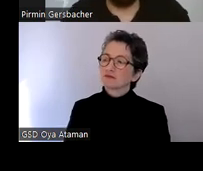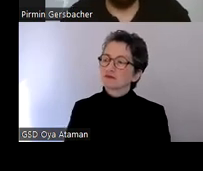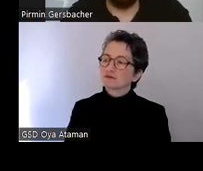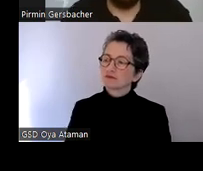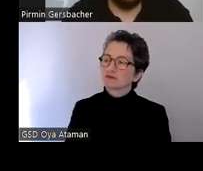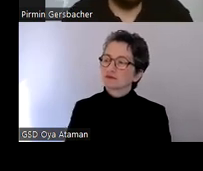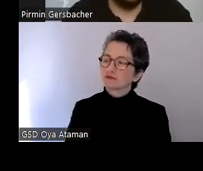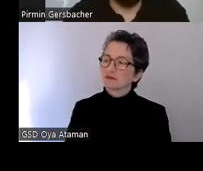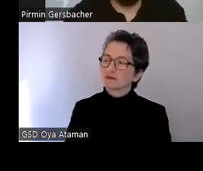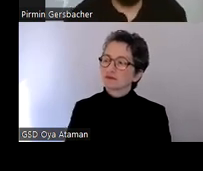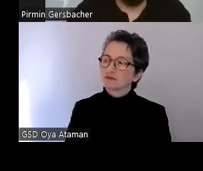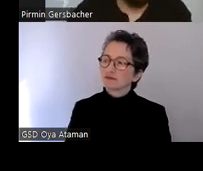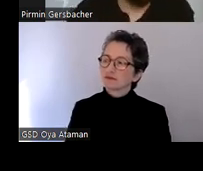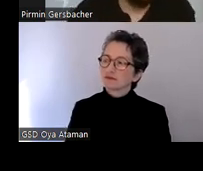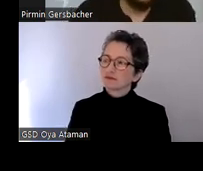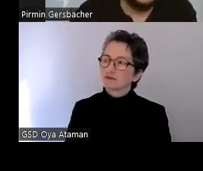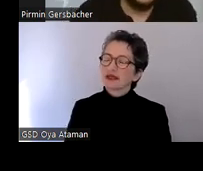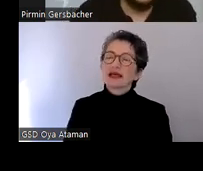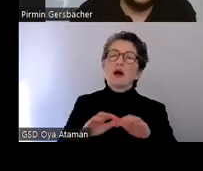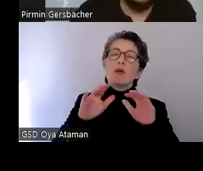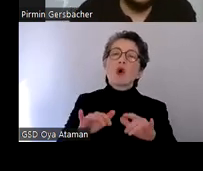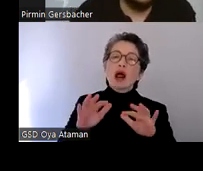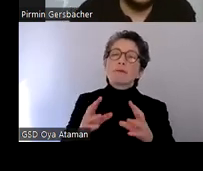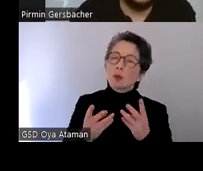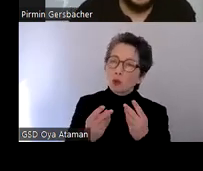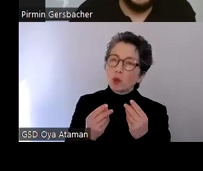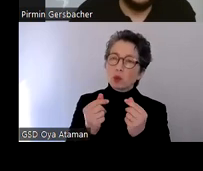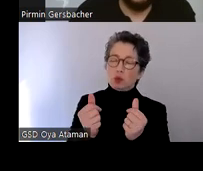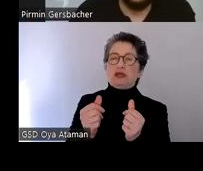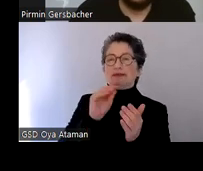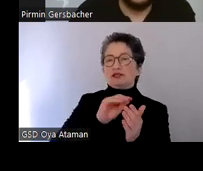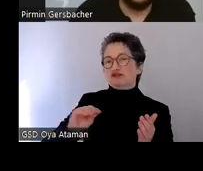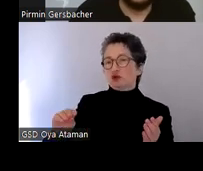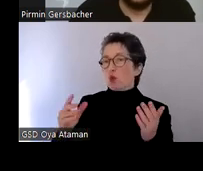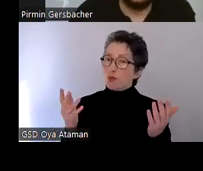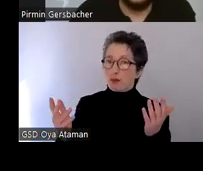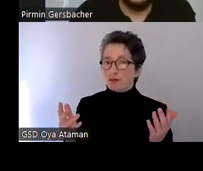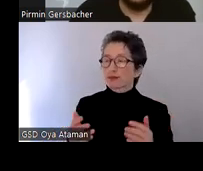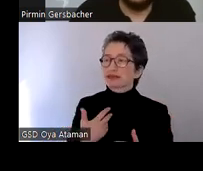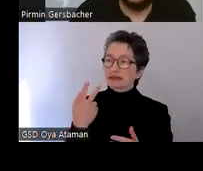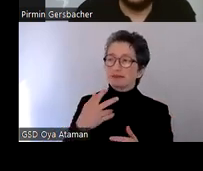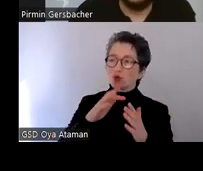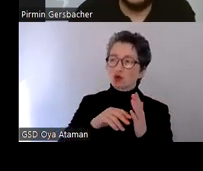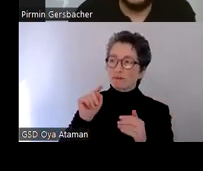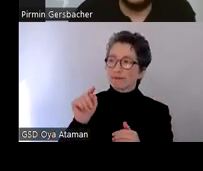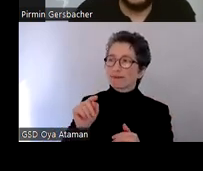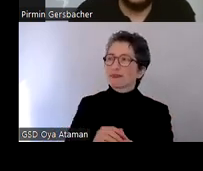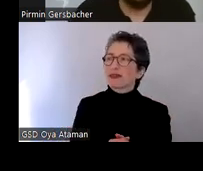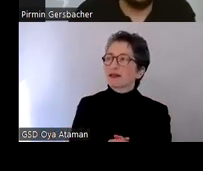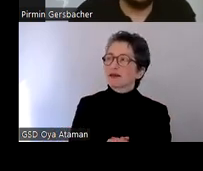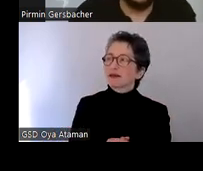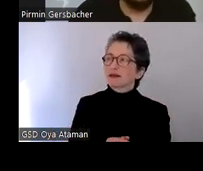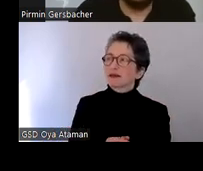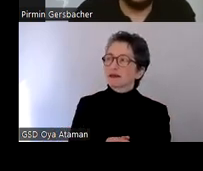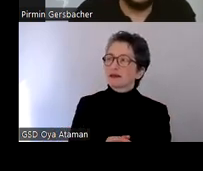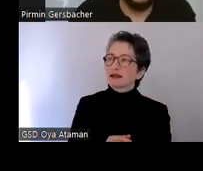korrekt verknüpfte Beschriftungen haben. Wir sehen hier unten am Bildschirmrand auch wieder so ein Beispiel. Das ist hier im Prinzip nur ein ganz kleiner